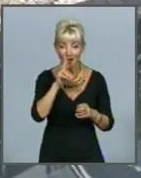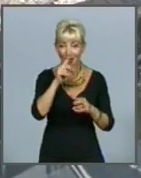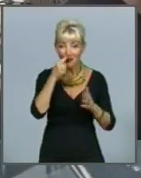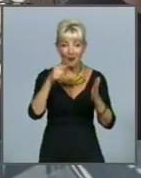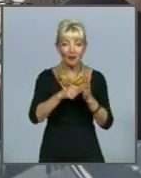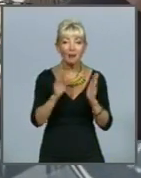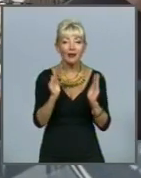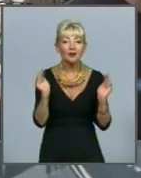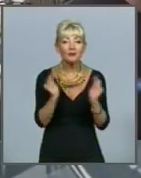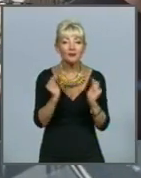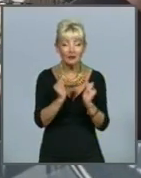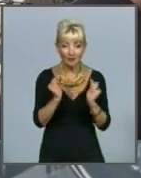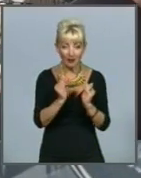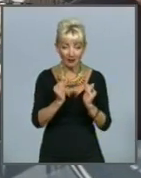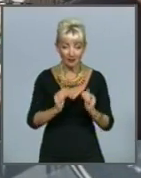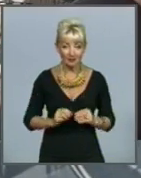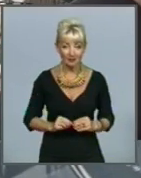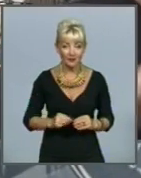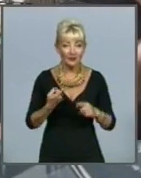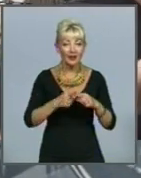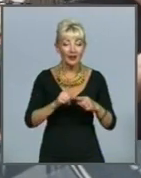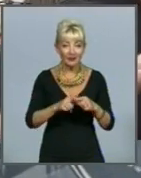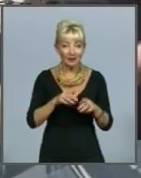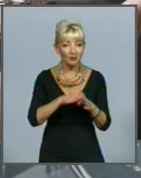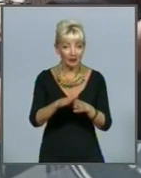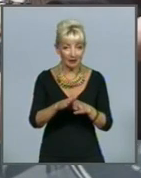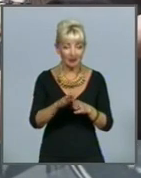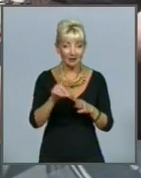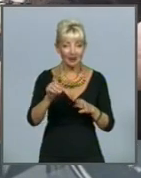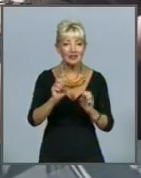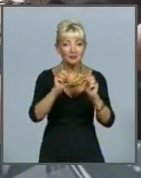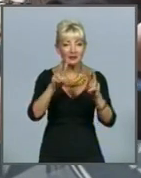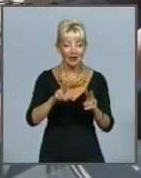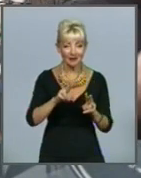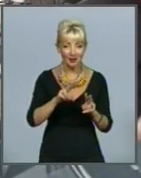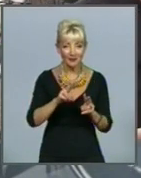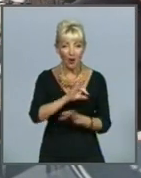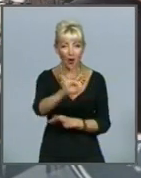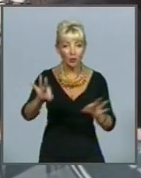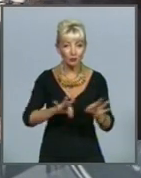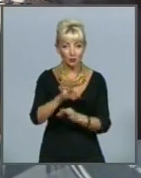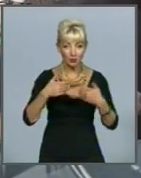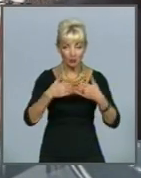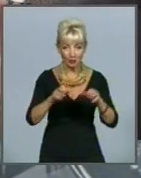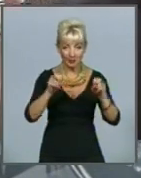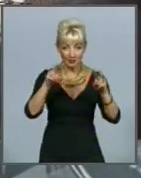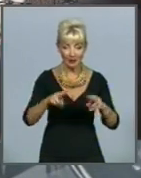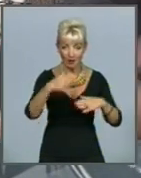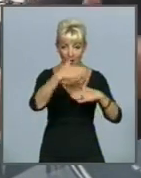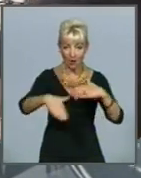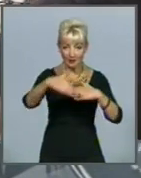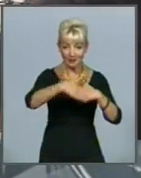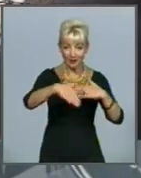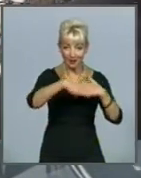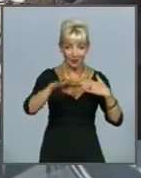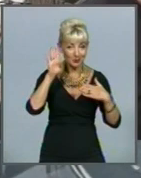кількості. Это достигается за счет особой конструкции лодочки сзади, специальные ребра такие отсекающие, которые струю воды на себя принимают и,